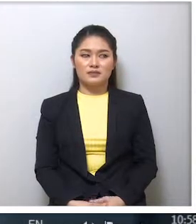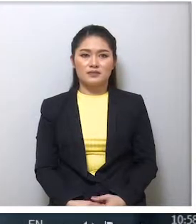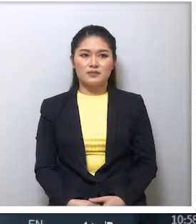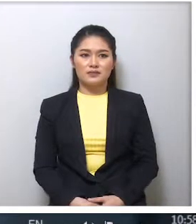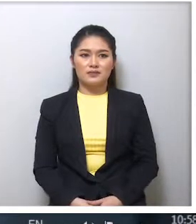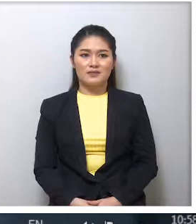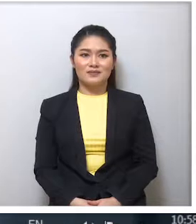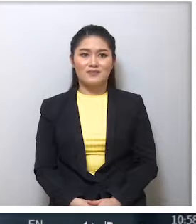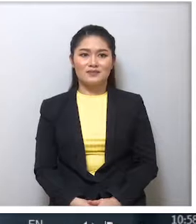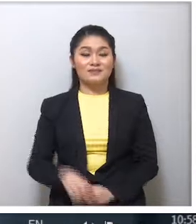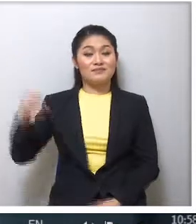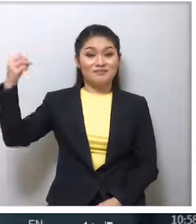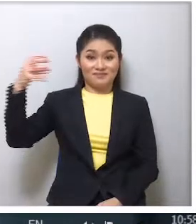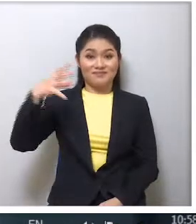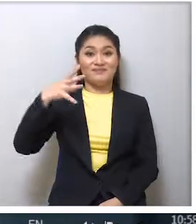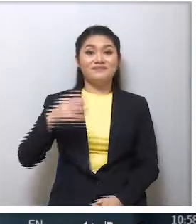เลือกสปอตไลท์นะครับ